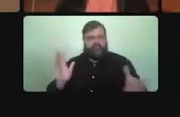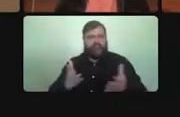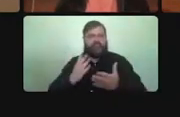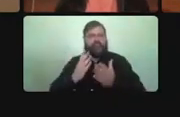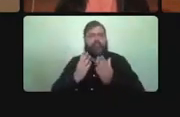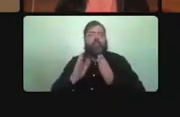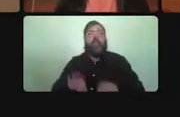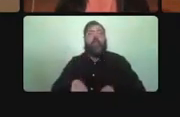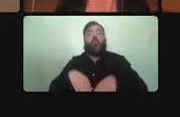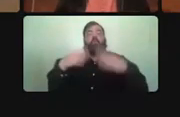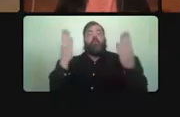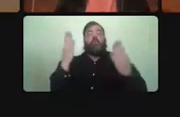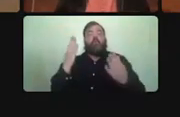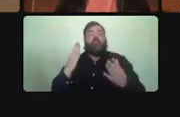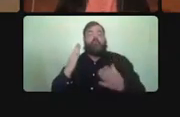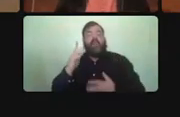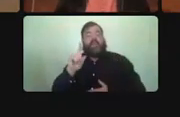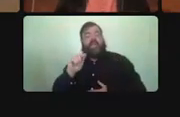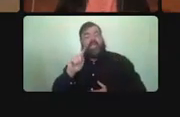Elevate, na